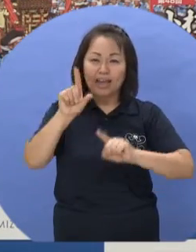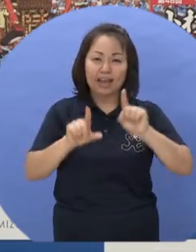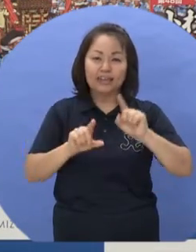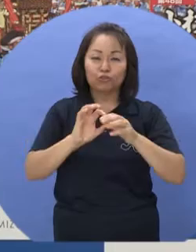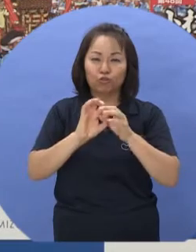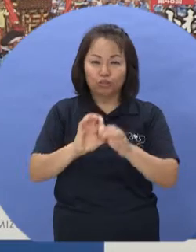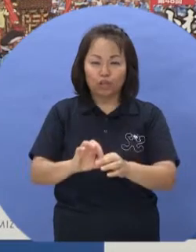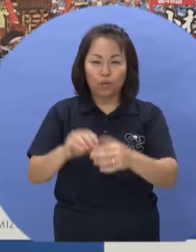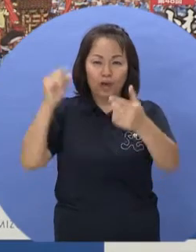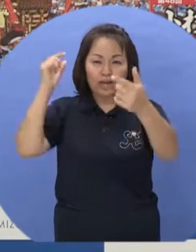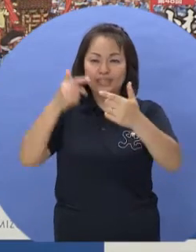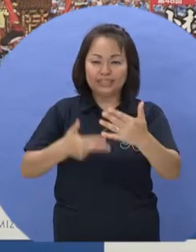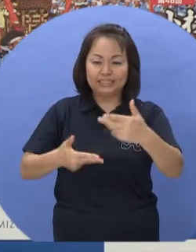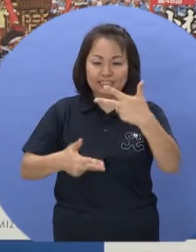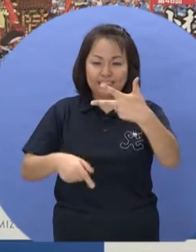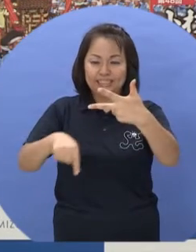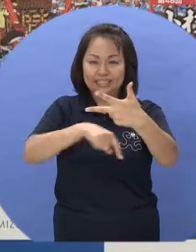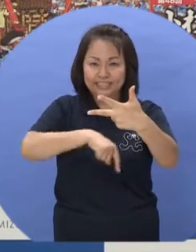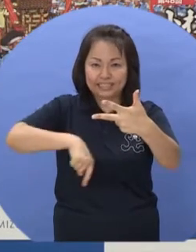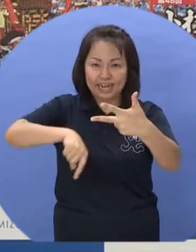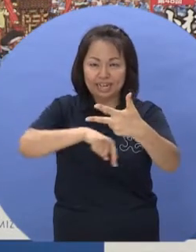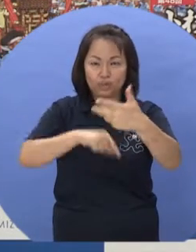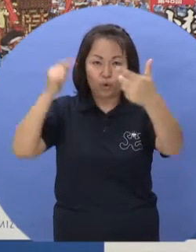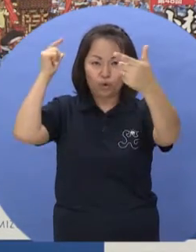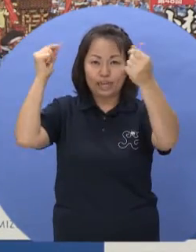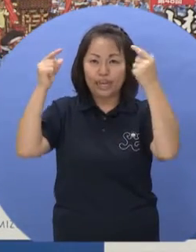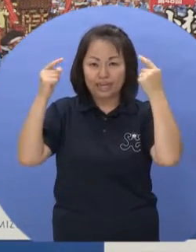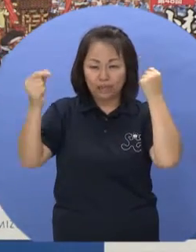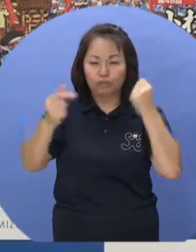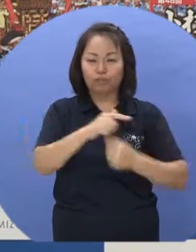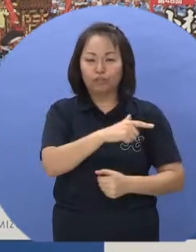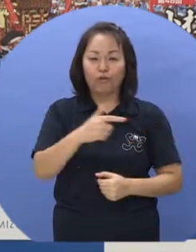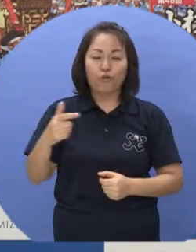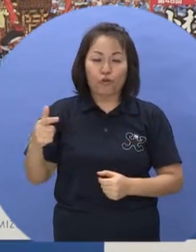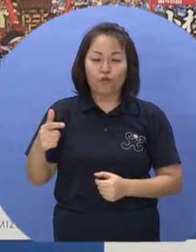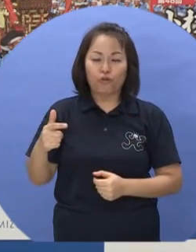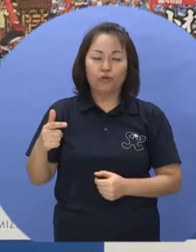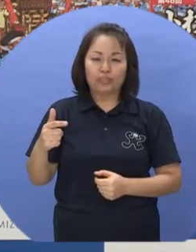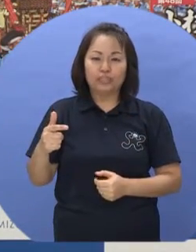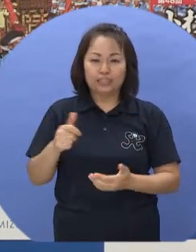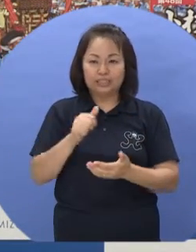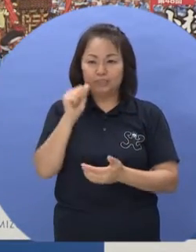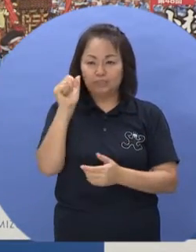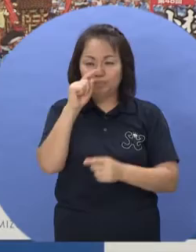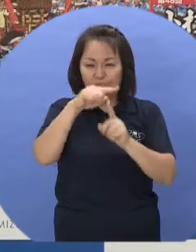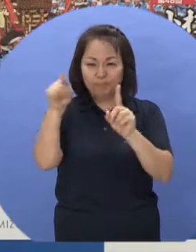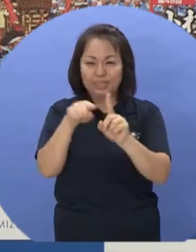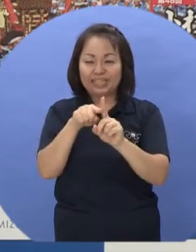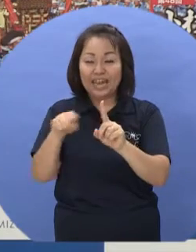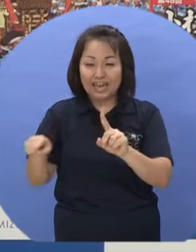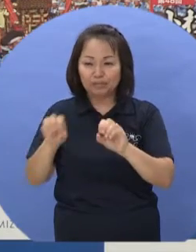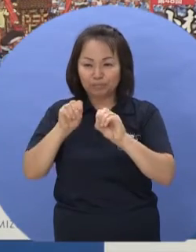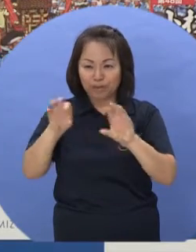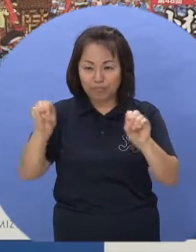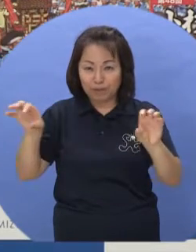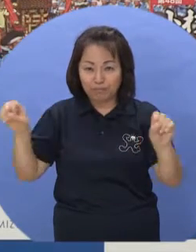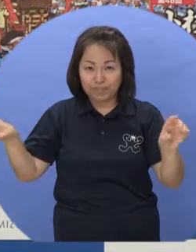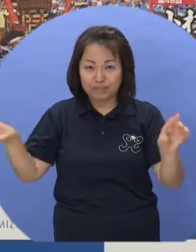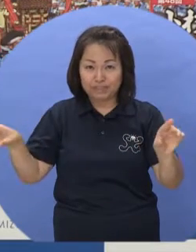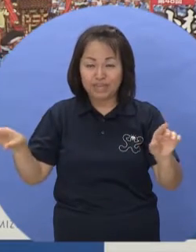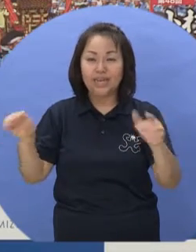高等教育機関に情報提供をさせていただきまして、例えば大学のホームページなどで掲載をしていただくな